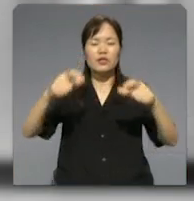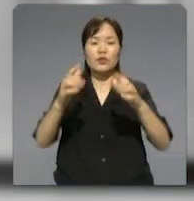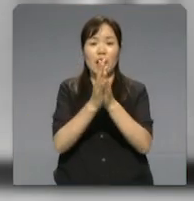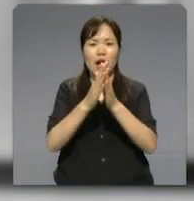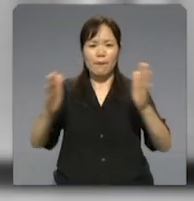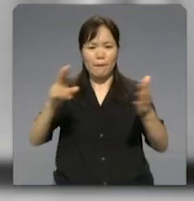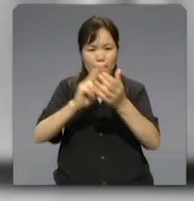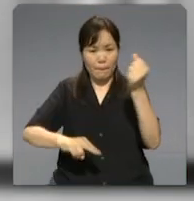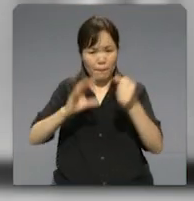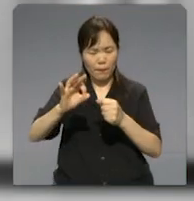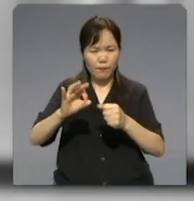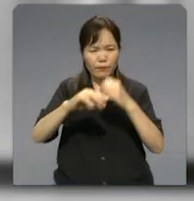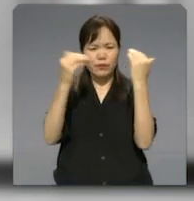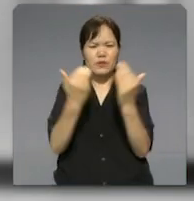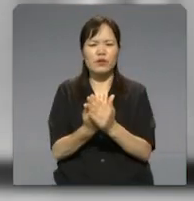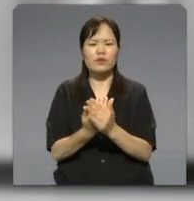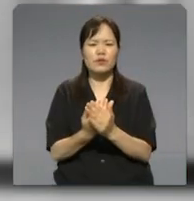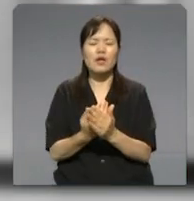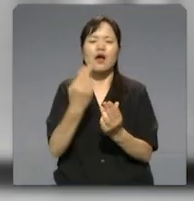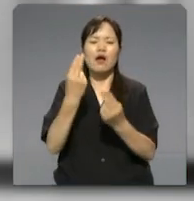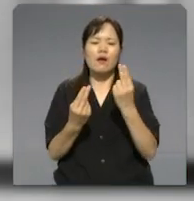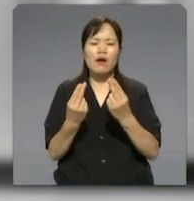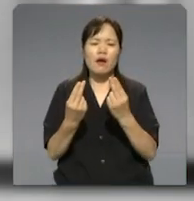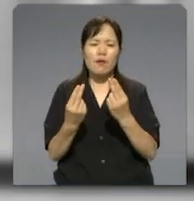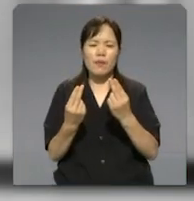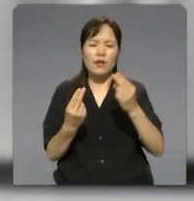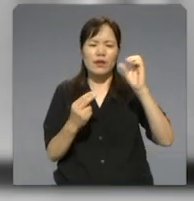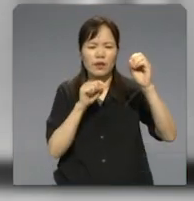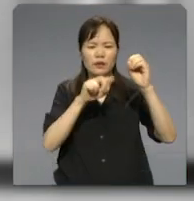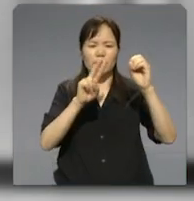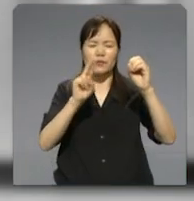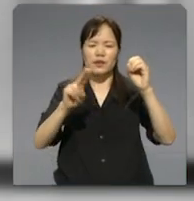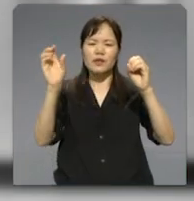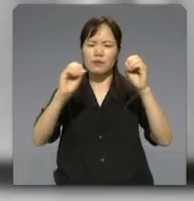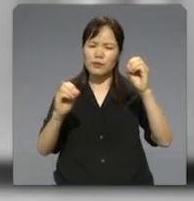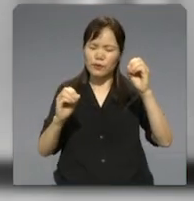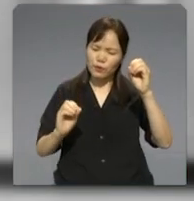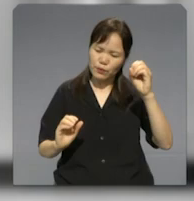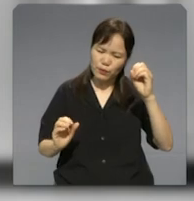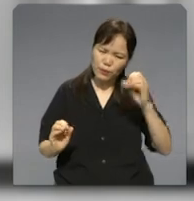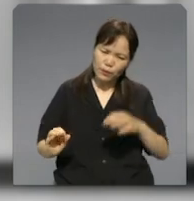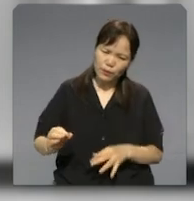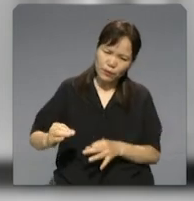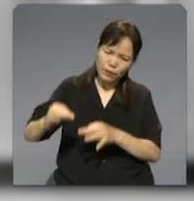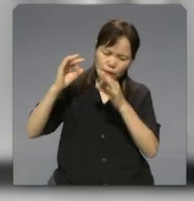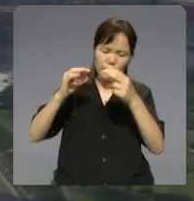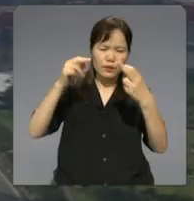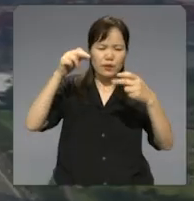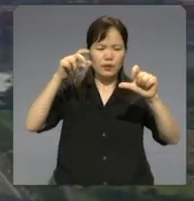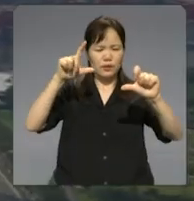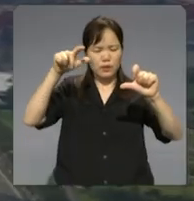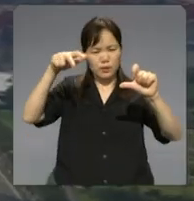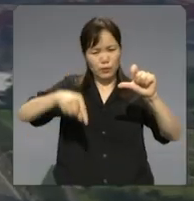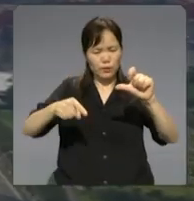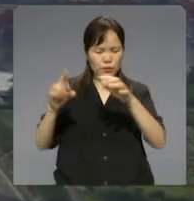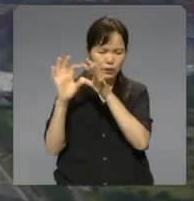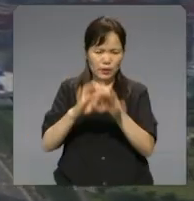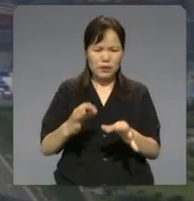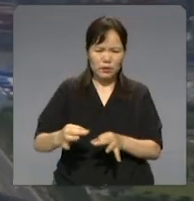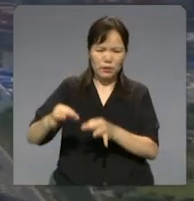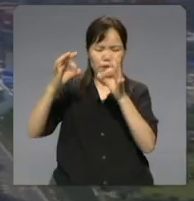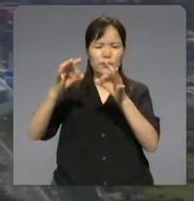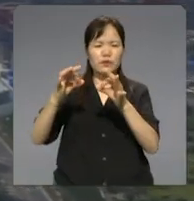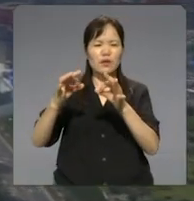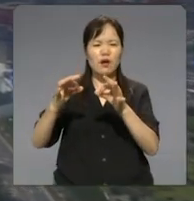매매 가격은 전주 대비 0.22% 상승하면서 15주 연속 오름세를 이어갔습니다. 영종 하늘도시가